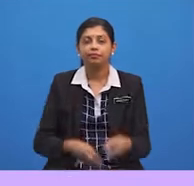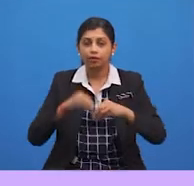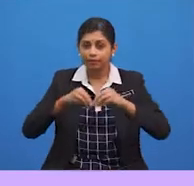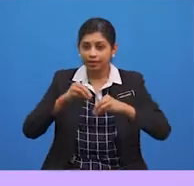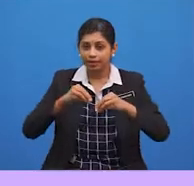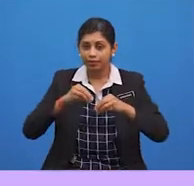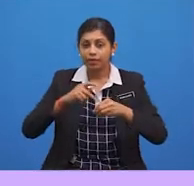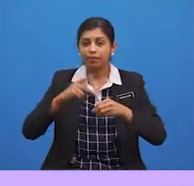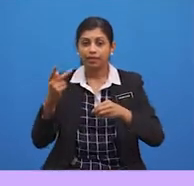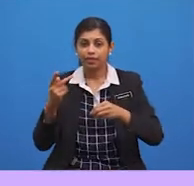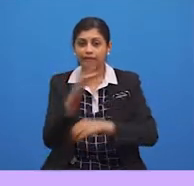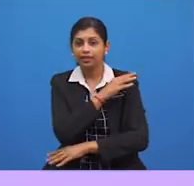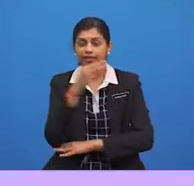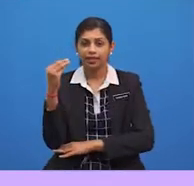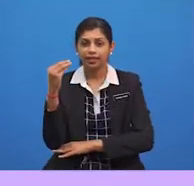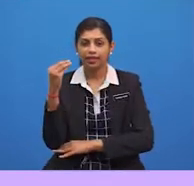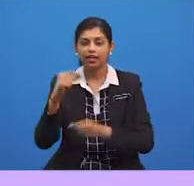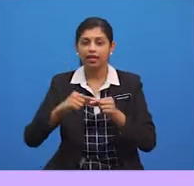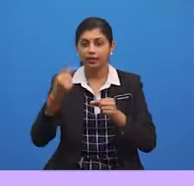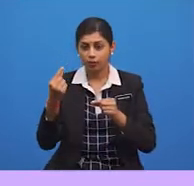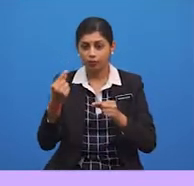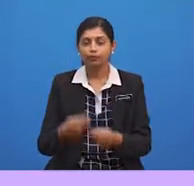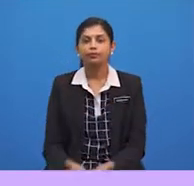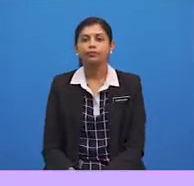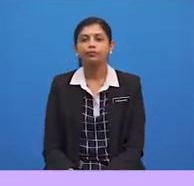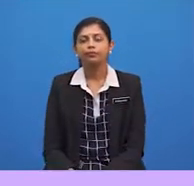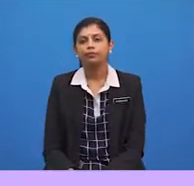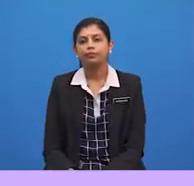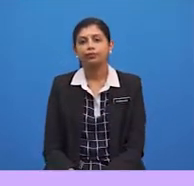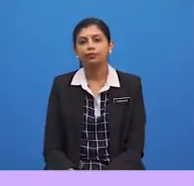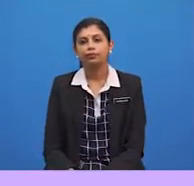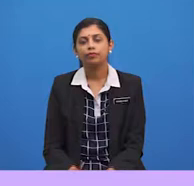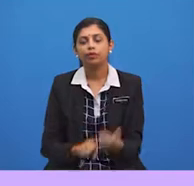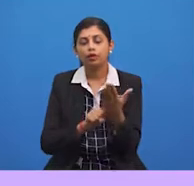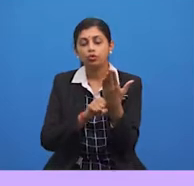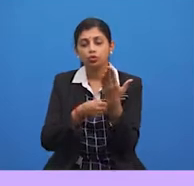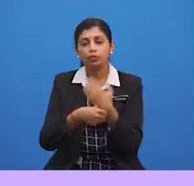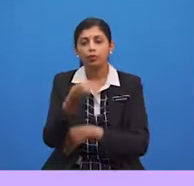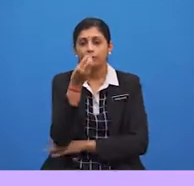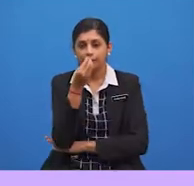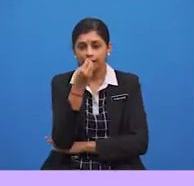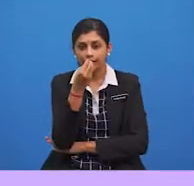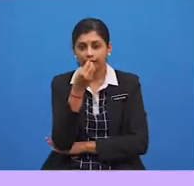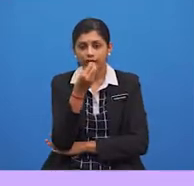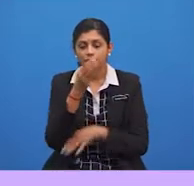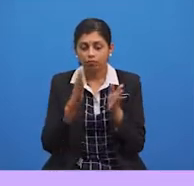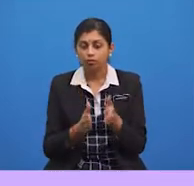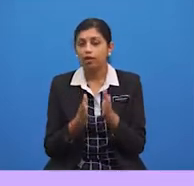Penanaman padi dan gandum ini adalah sebagai sumber makanan